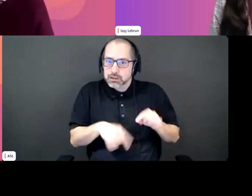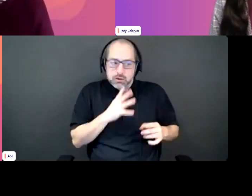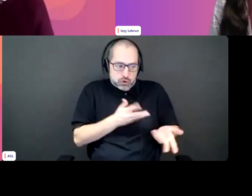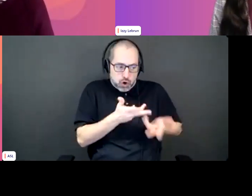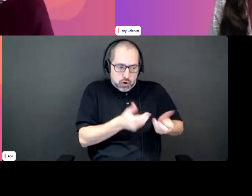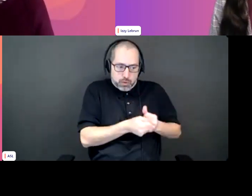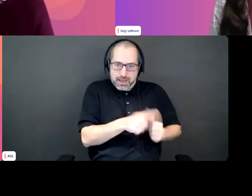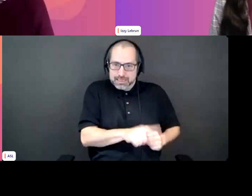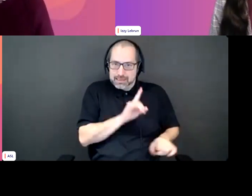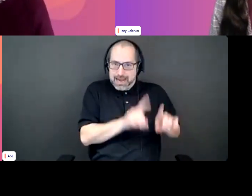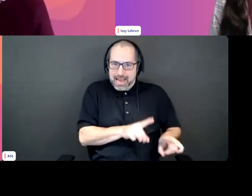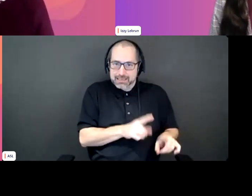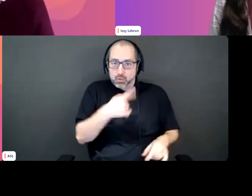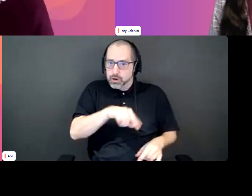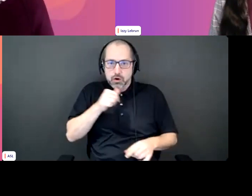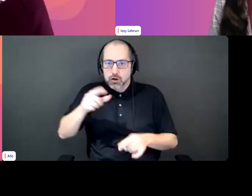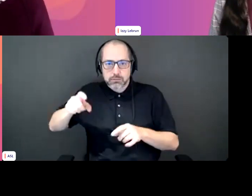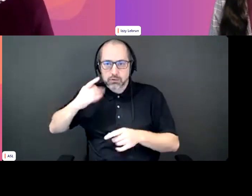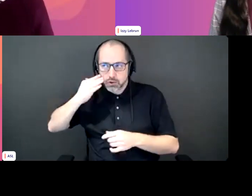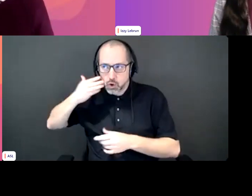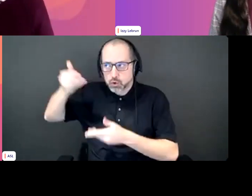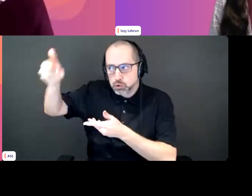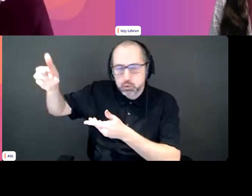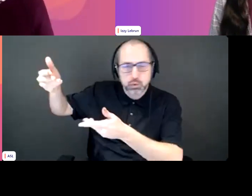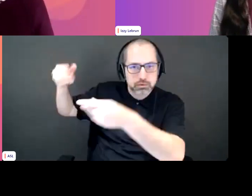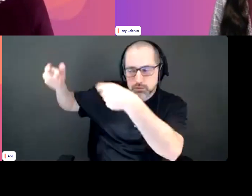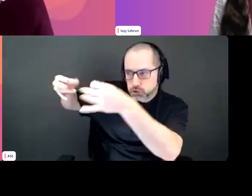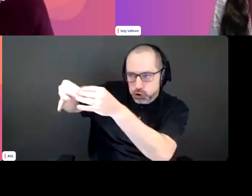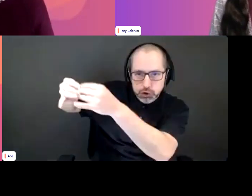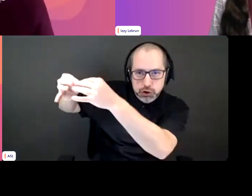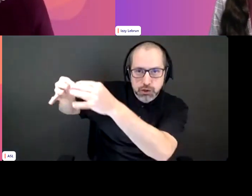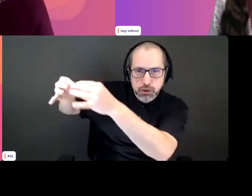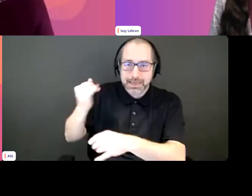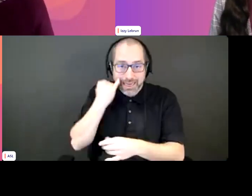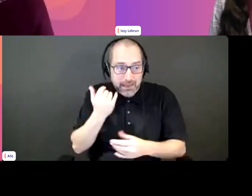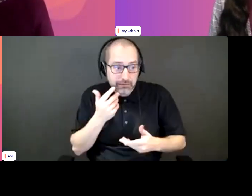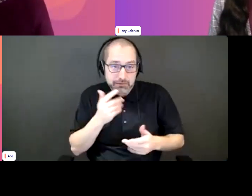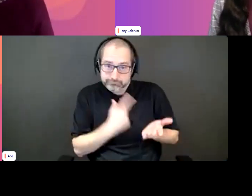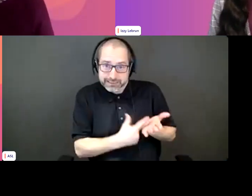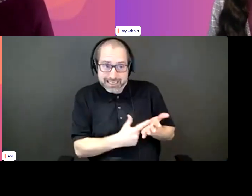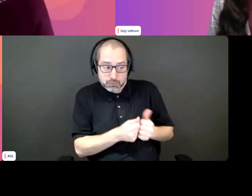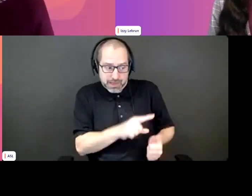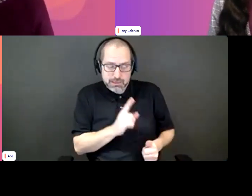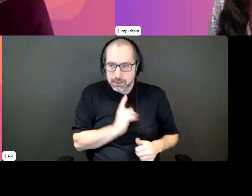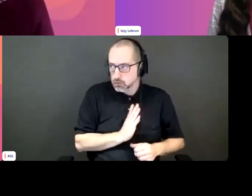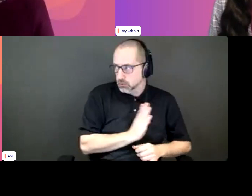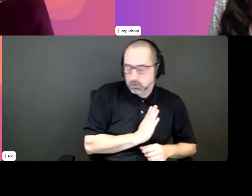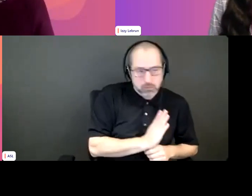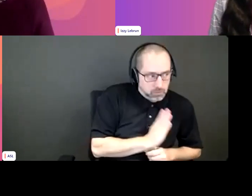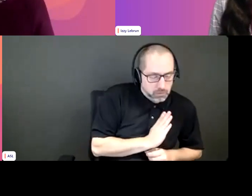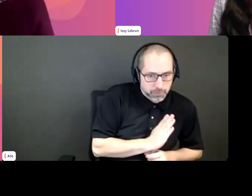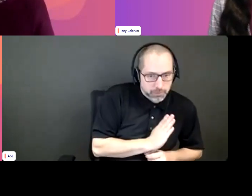nous en parler vous poser des questions parce qu'on ne devait pas donc on était pas supposé d'en savoir